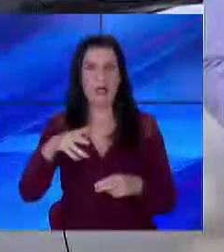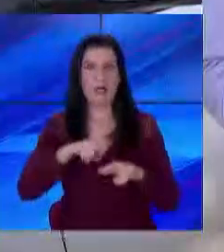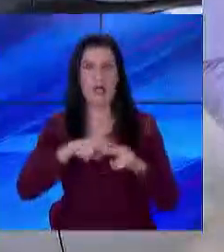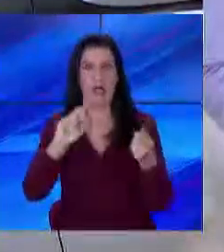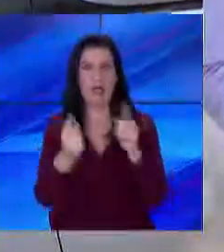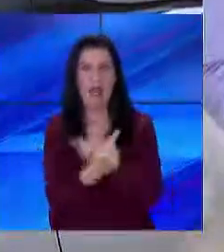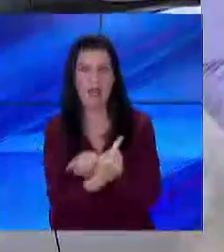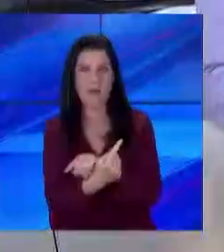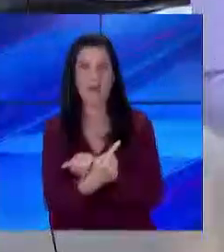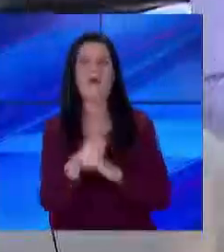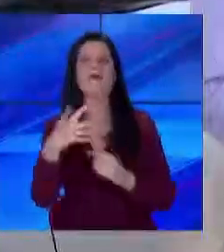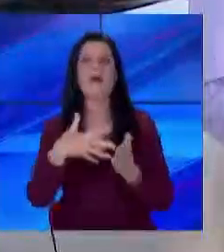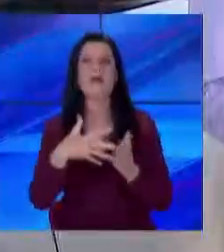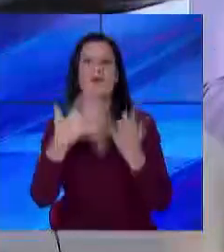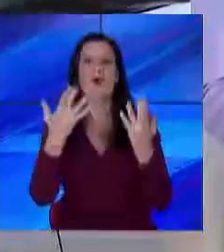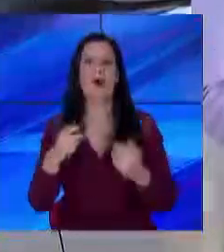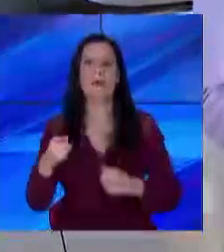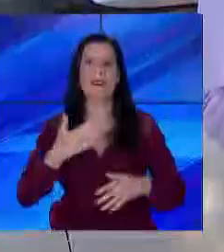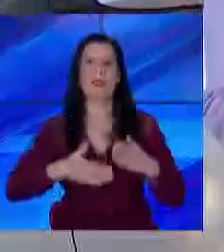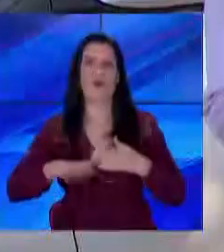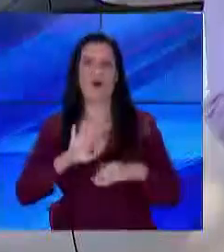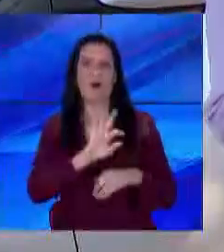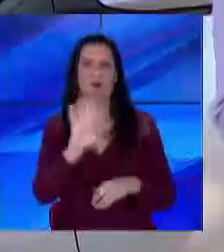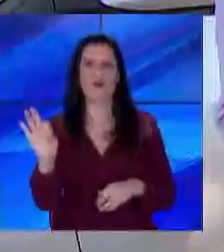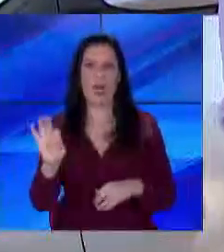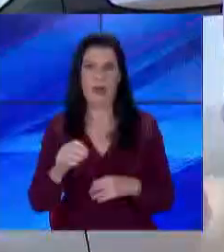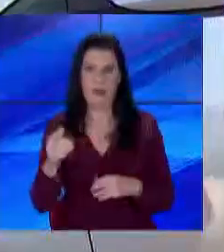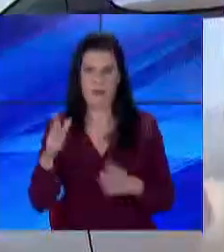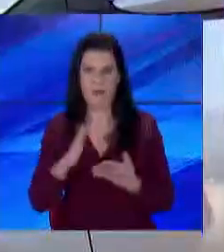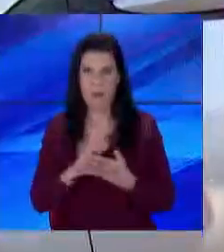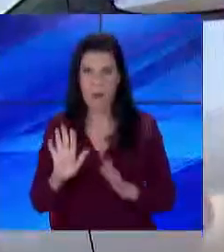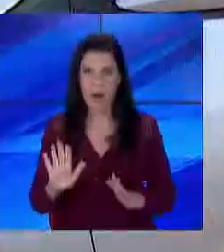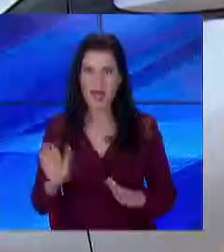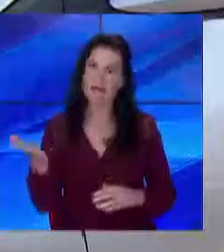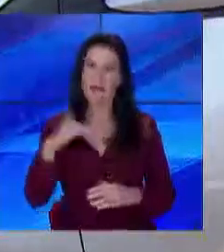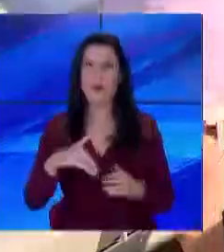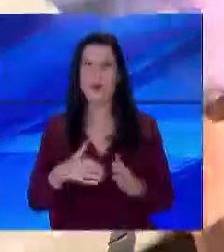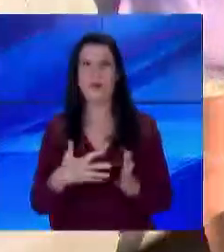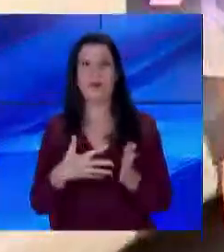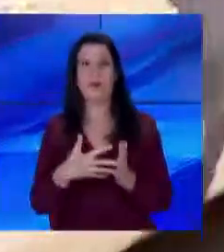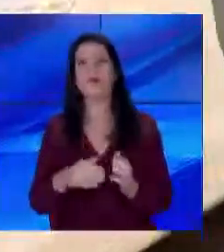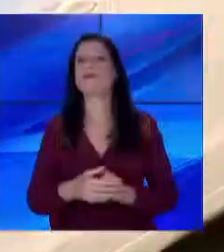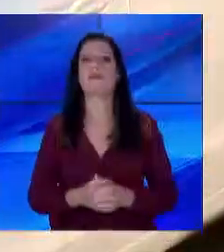כמה את נורחות עבורכן כאימהות. אתן מוכנות? לחלוטין. אז יאללה, בואו נתחיל.